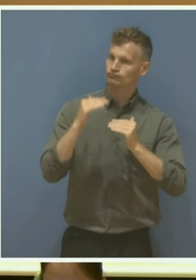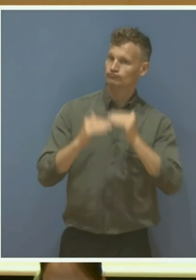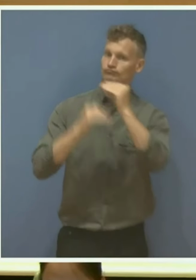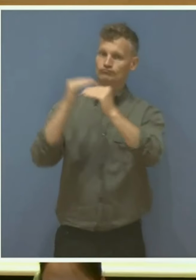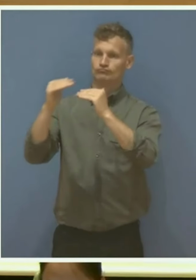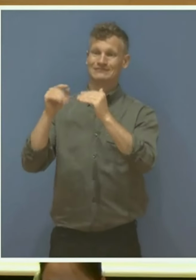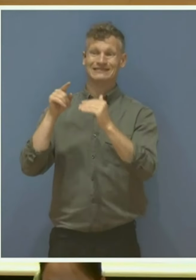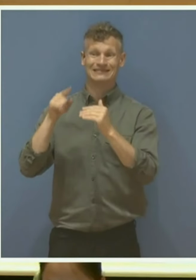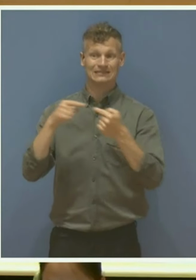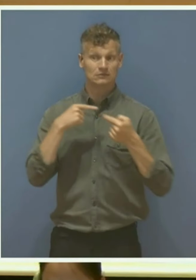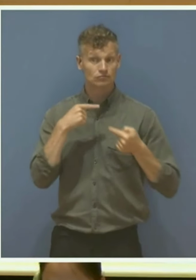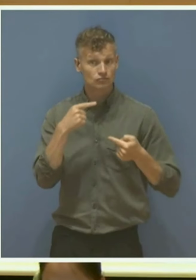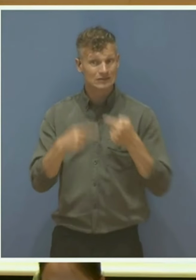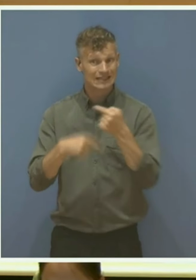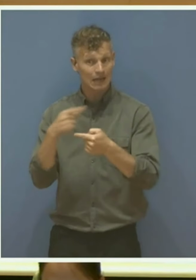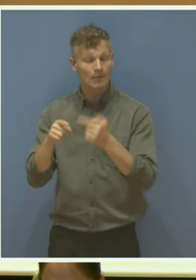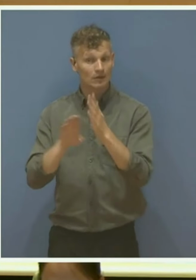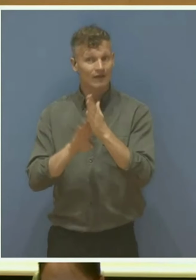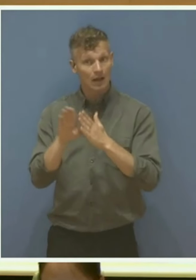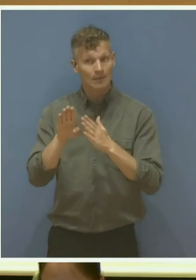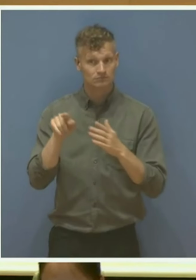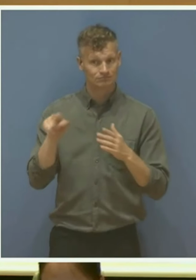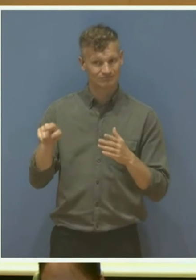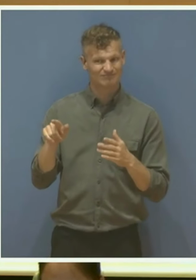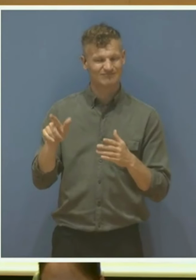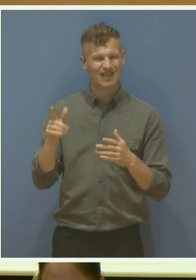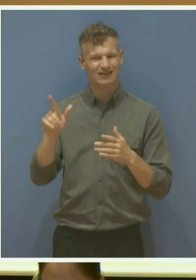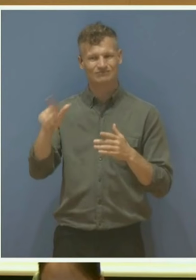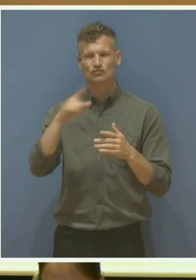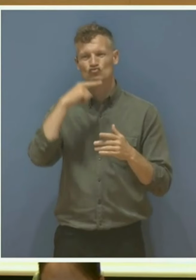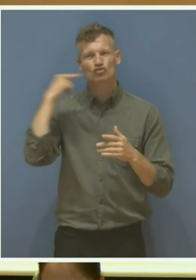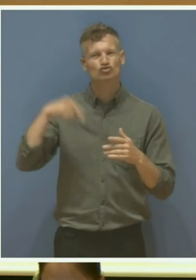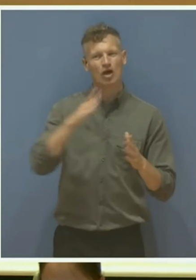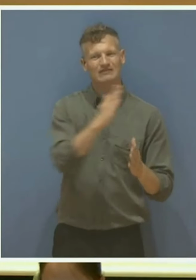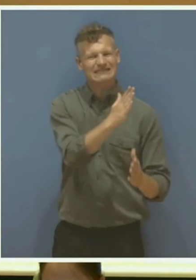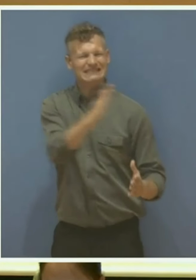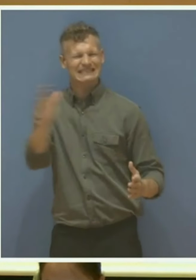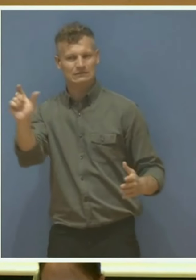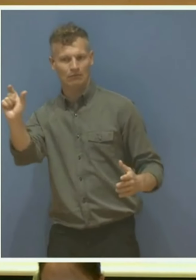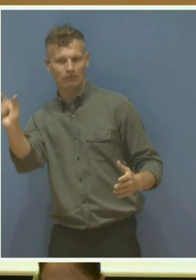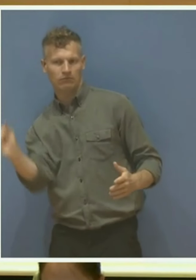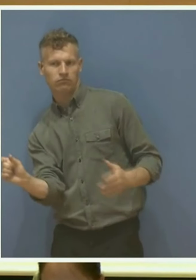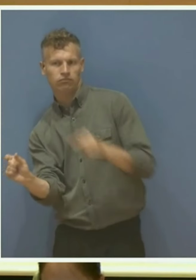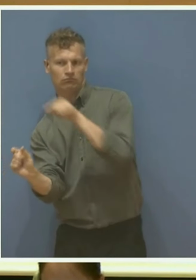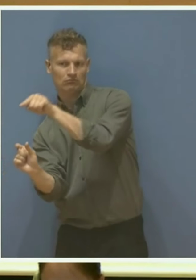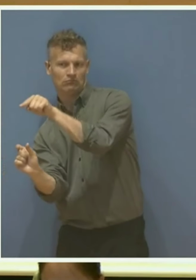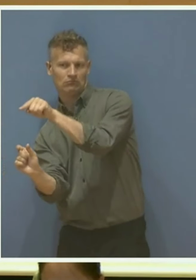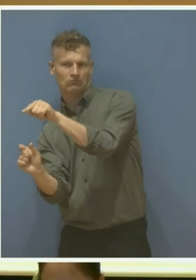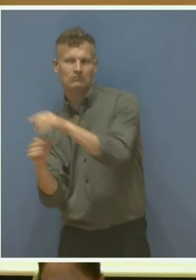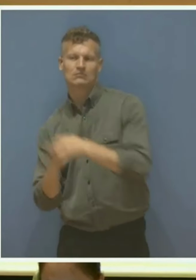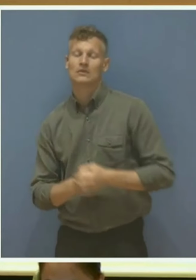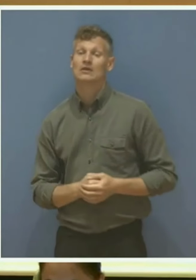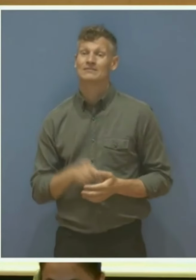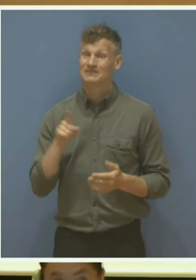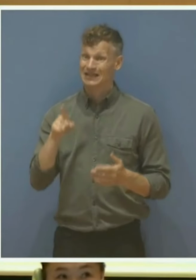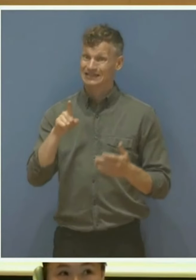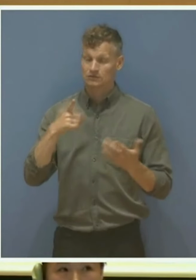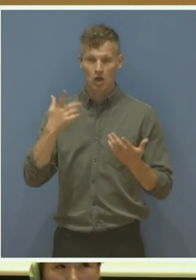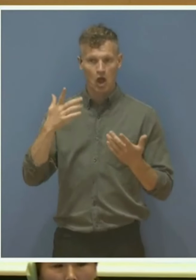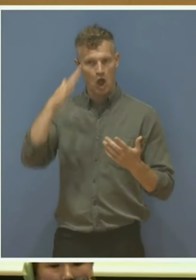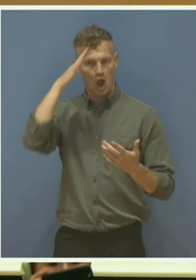новых систем получения доходов, включая развитие собственного товаропроизводства и расширение рынков сбыта. Наша задача –